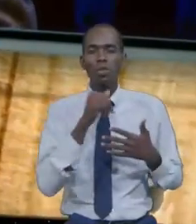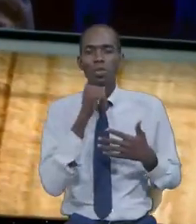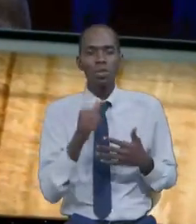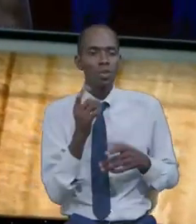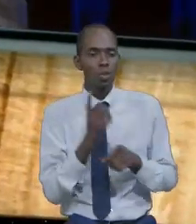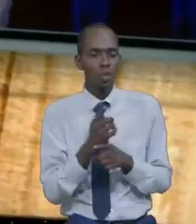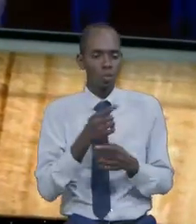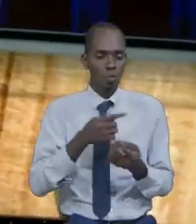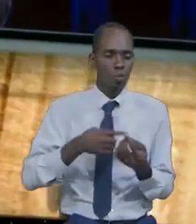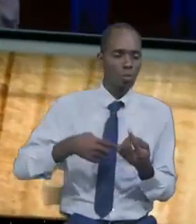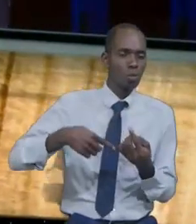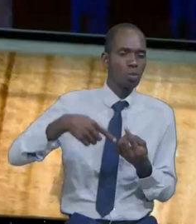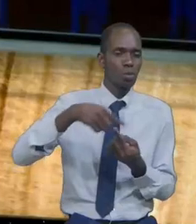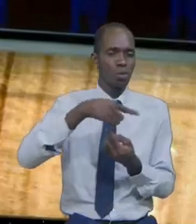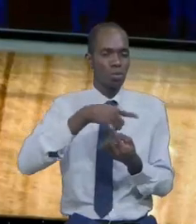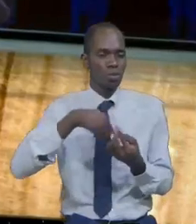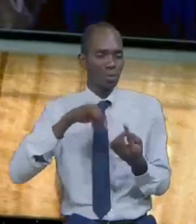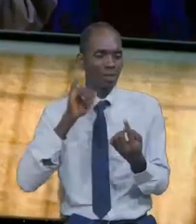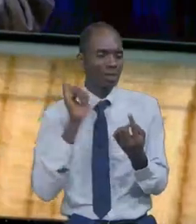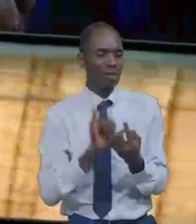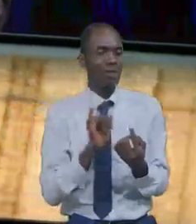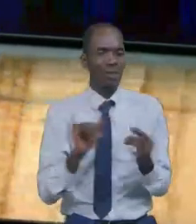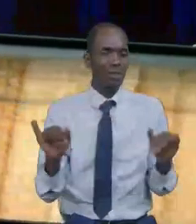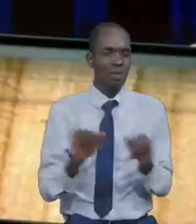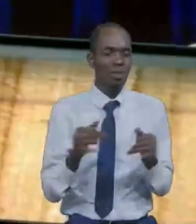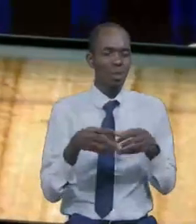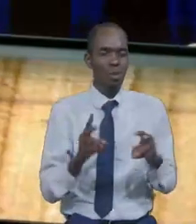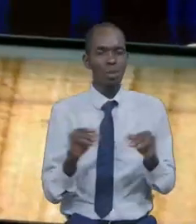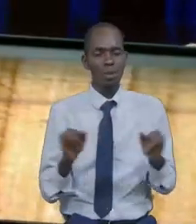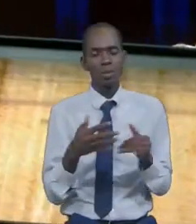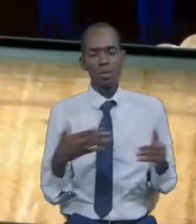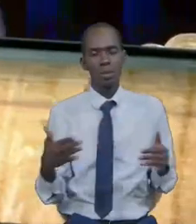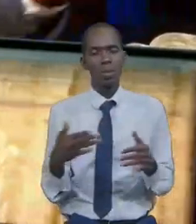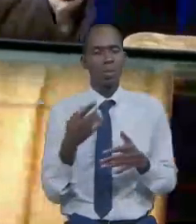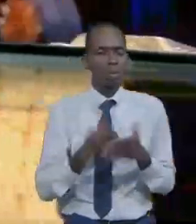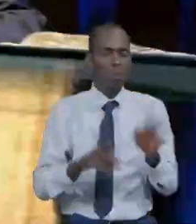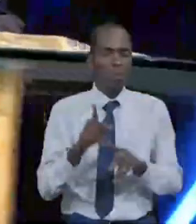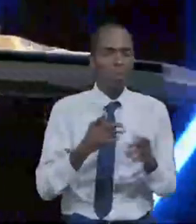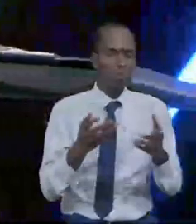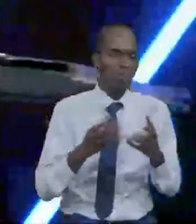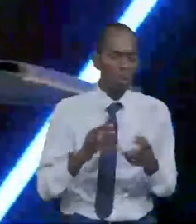régie, gérée, contrôlée par ce que les gens veulent ou pas. Ce n'est pas révélation.